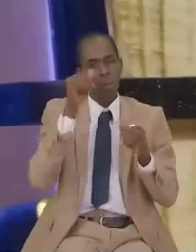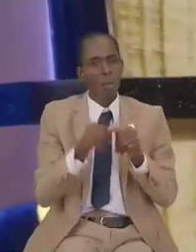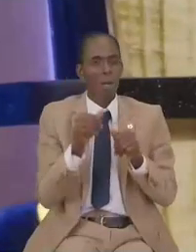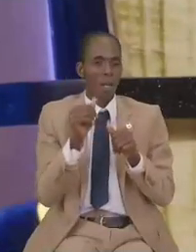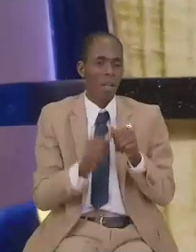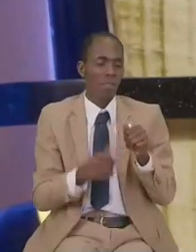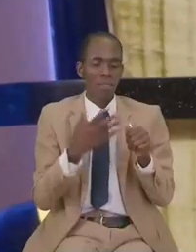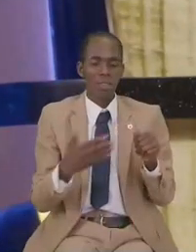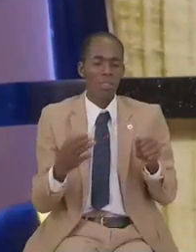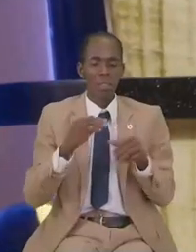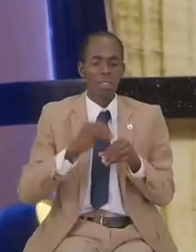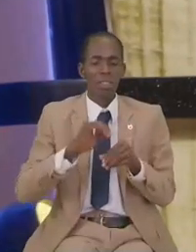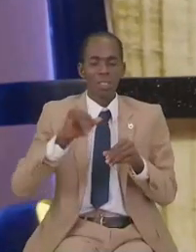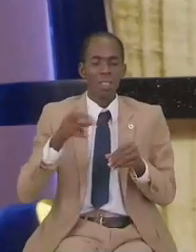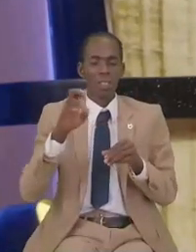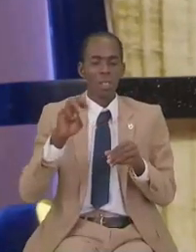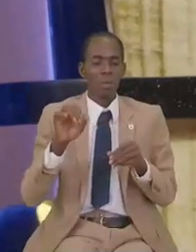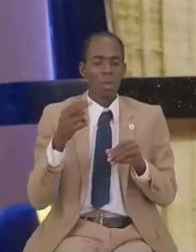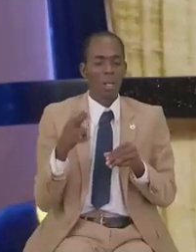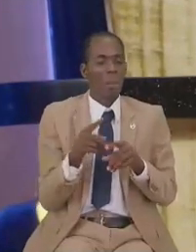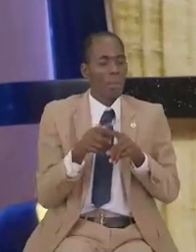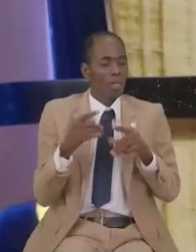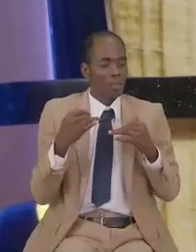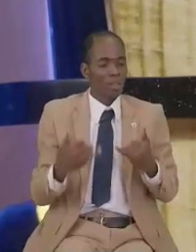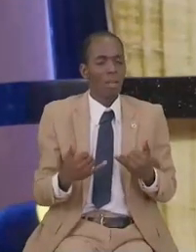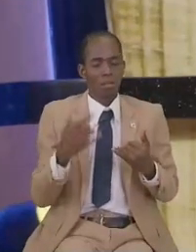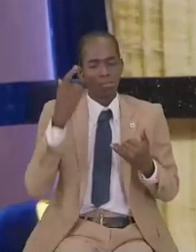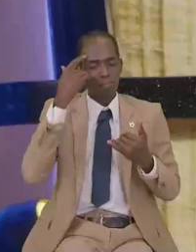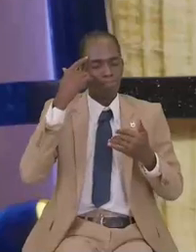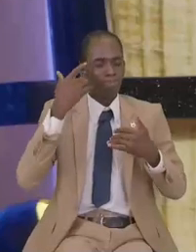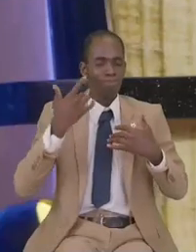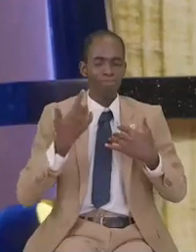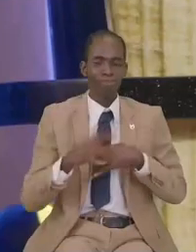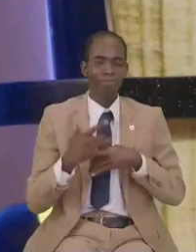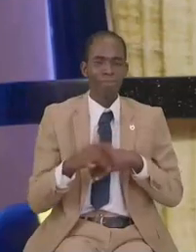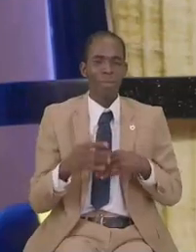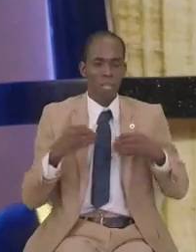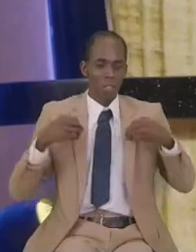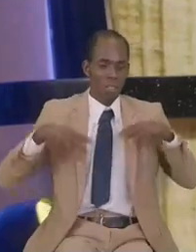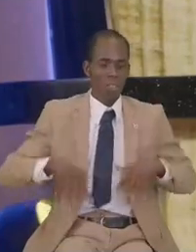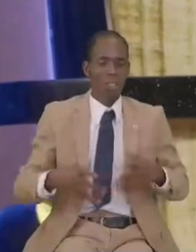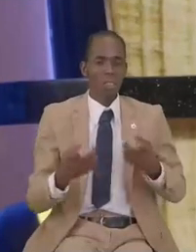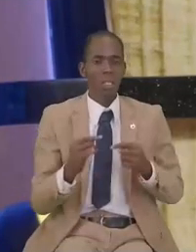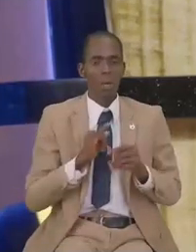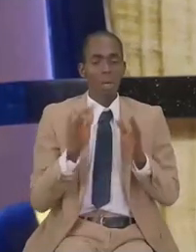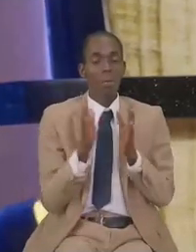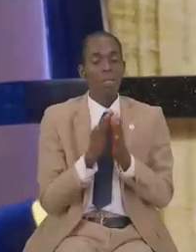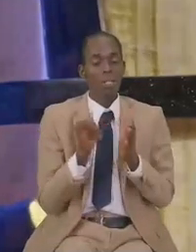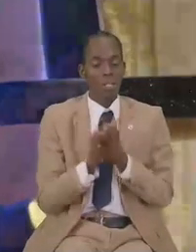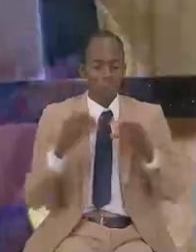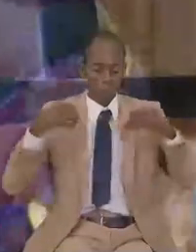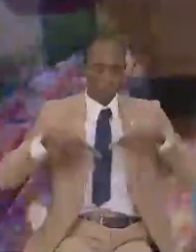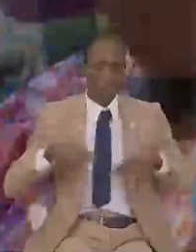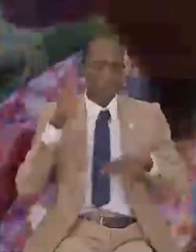se souviennent de Dieu et à tout moment maintenant, ils sont perplexes. Je prie que la perplexité ne vous arrive